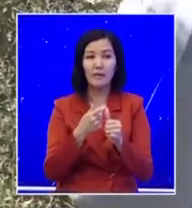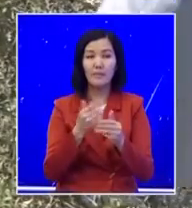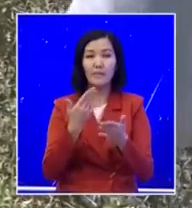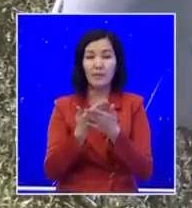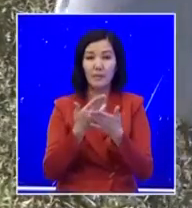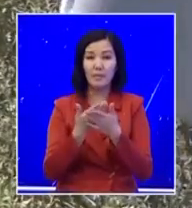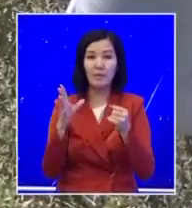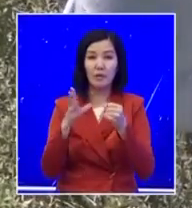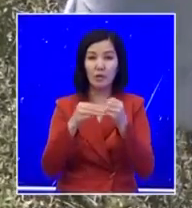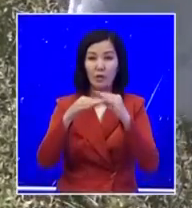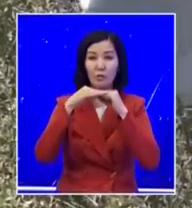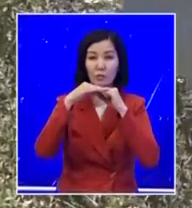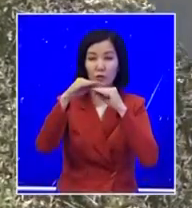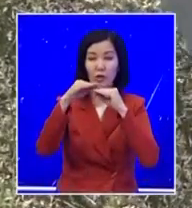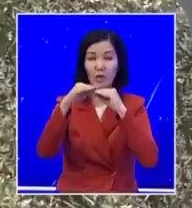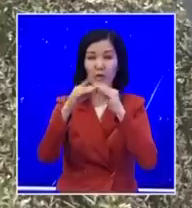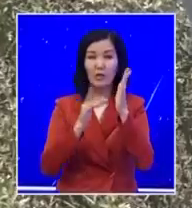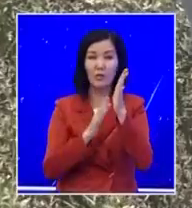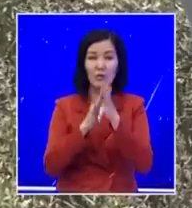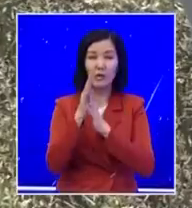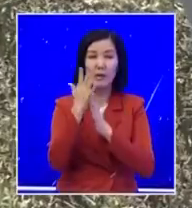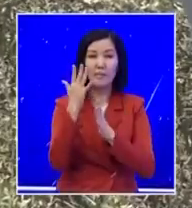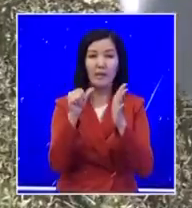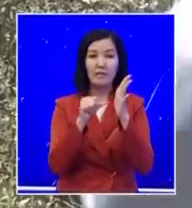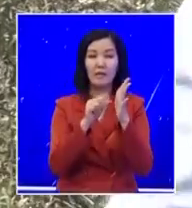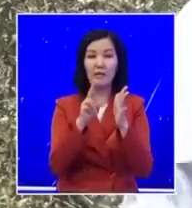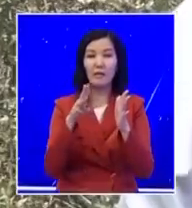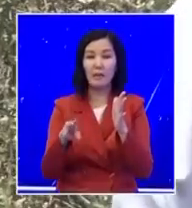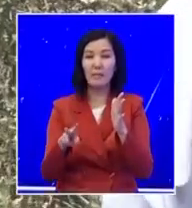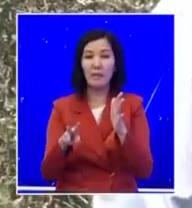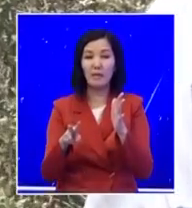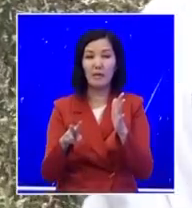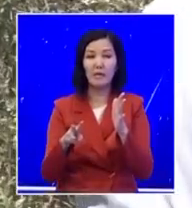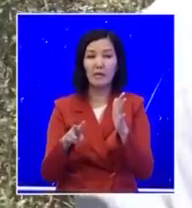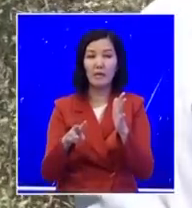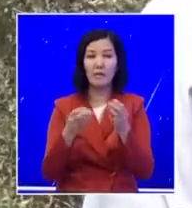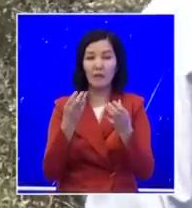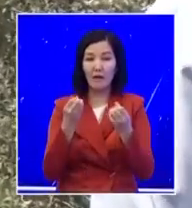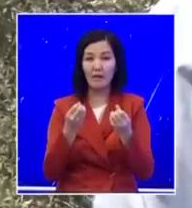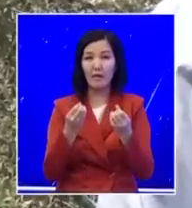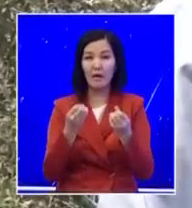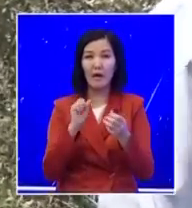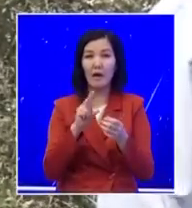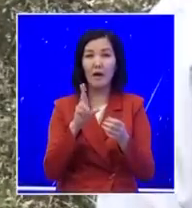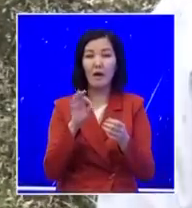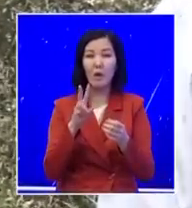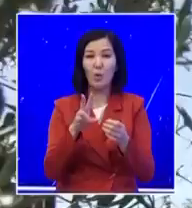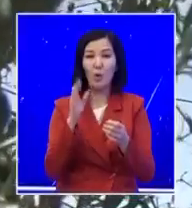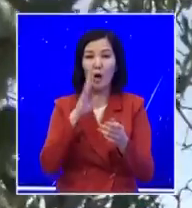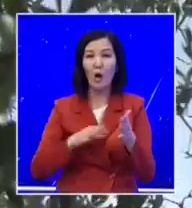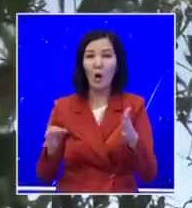жағында анау бір 5-6 километр мына жағына созылатын болса, төменгі жағы анау Аққол ауылына дейін созылып